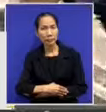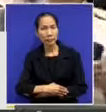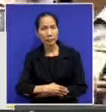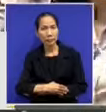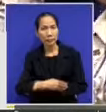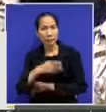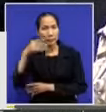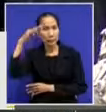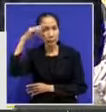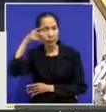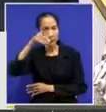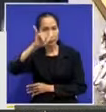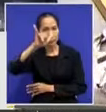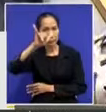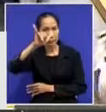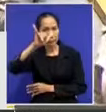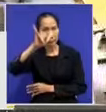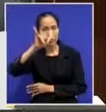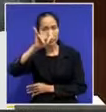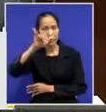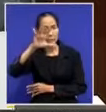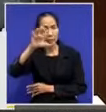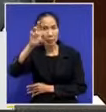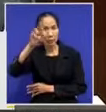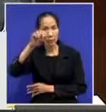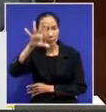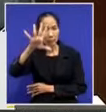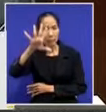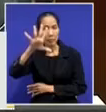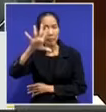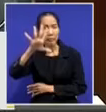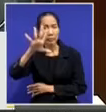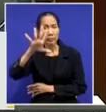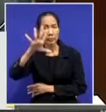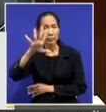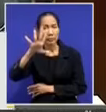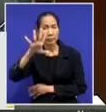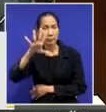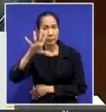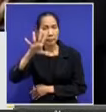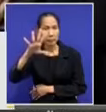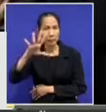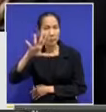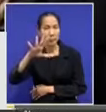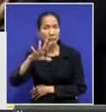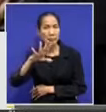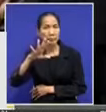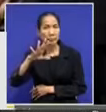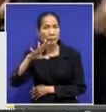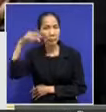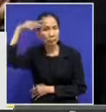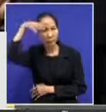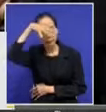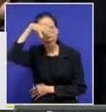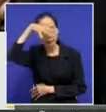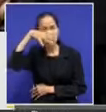์พลเอกประยุทธ์จันโอชาครับ 565นายสมเกียรติชัยวิสุทธิกุล คุณธนา